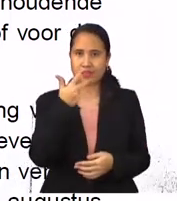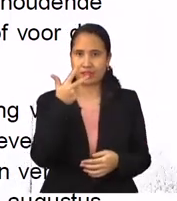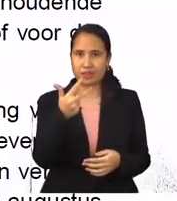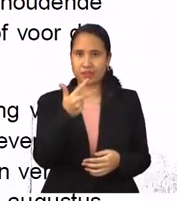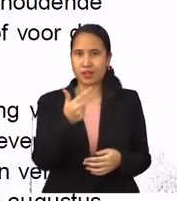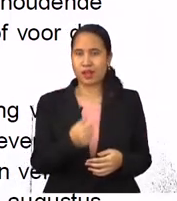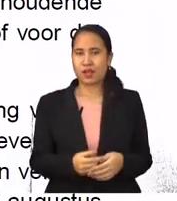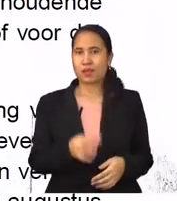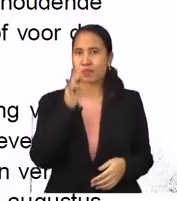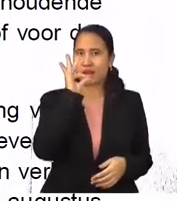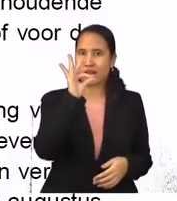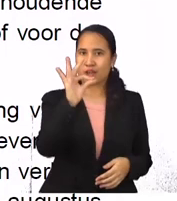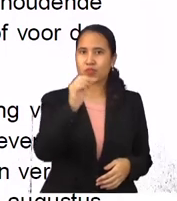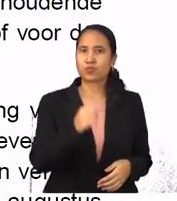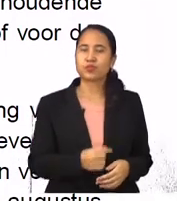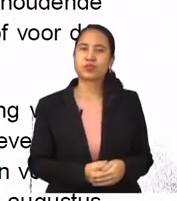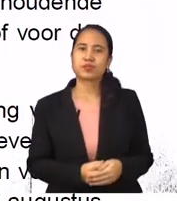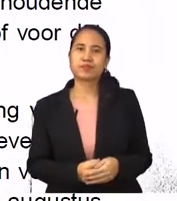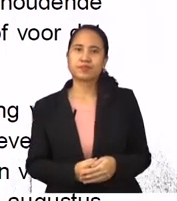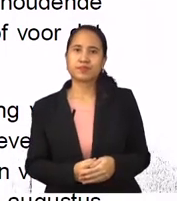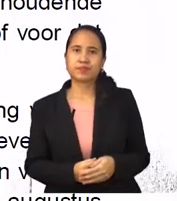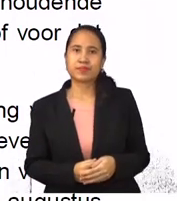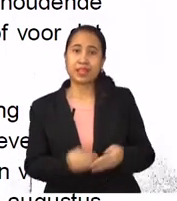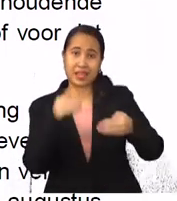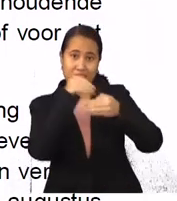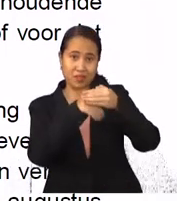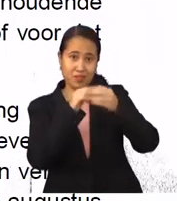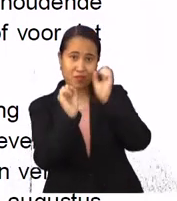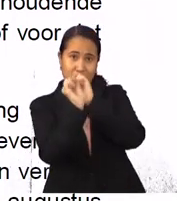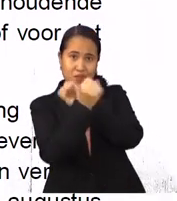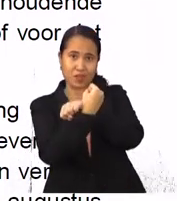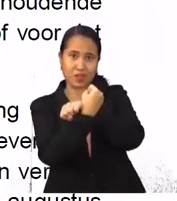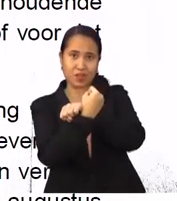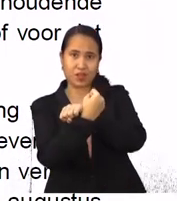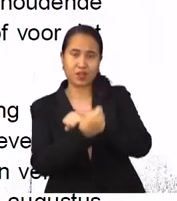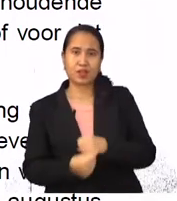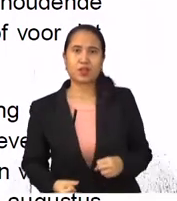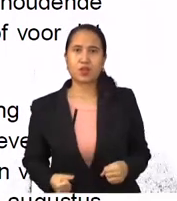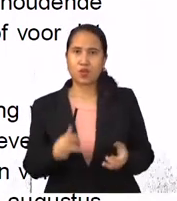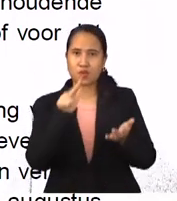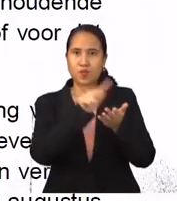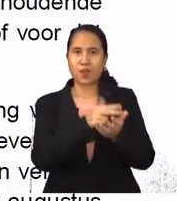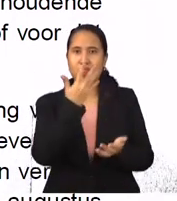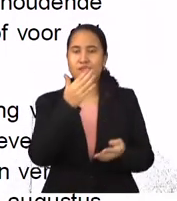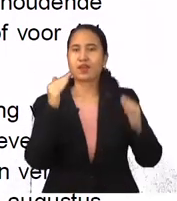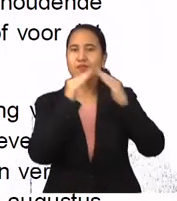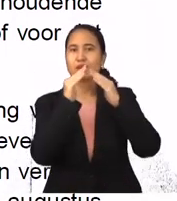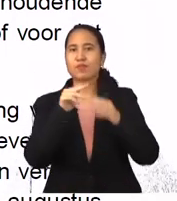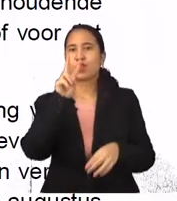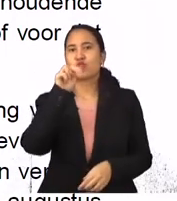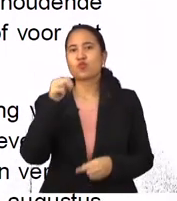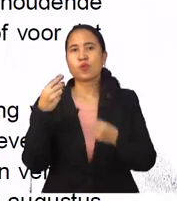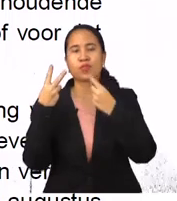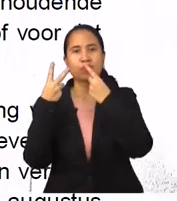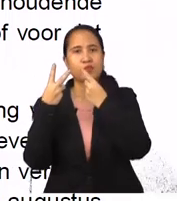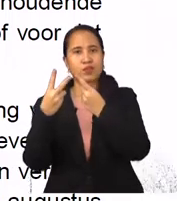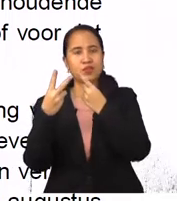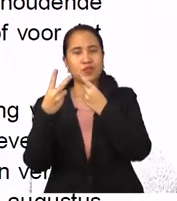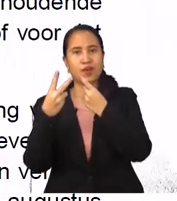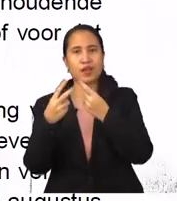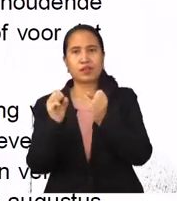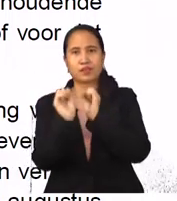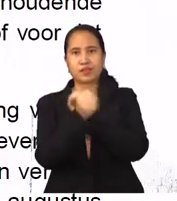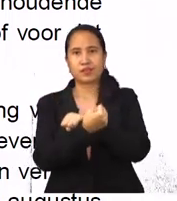beantwoord dient te worden is of de inhoud van de wijziging van de wet van 5 april 2012, houdende wijziging